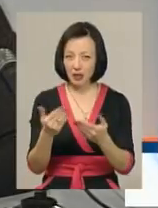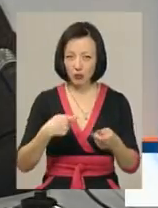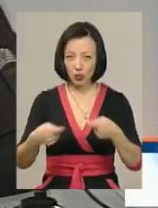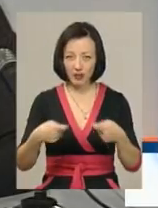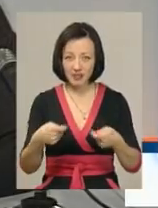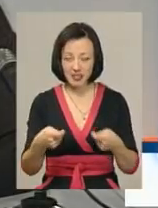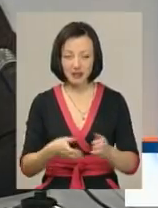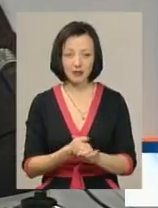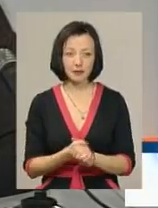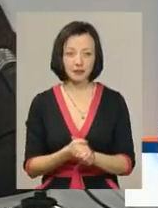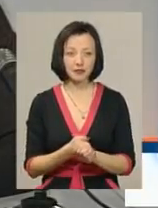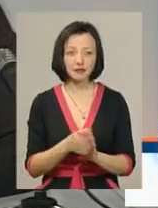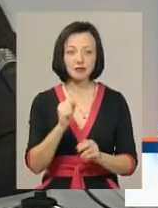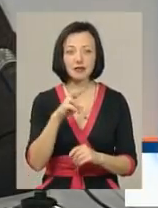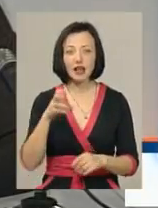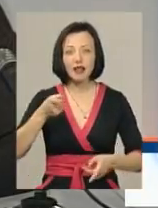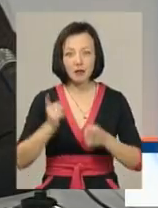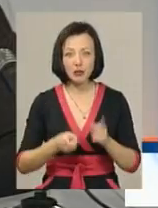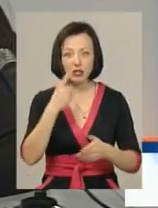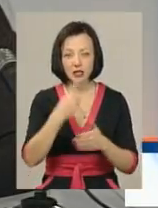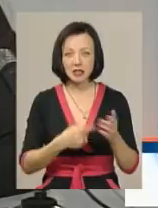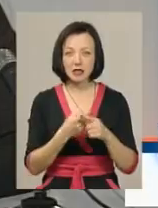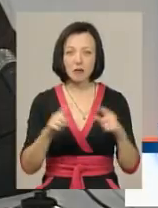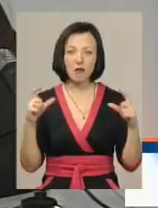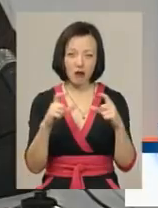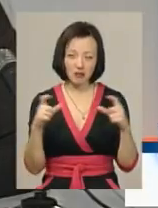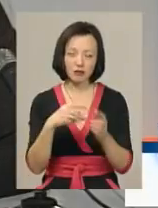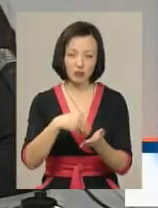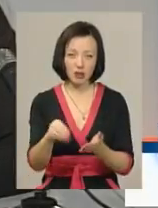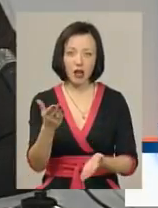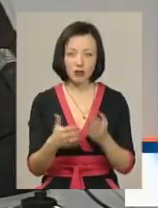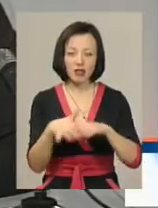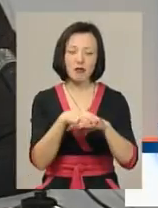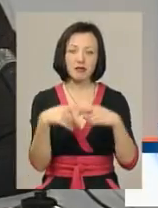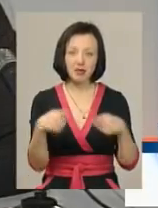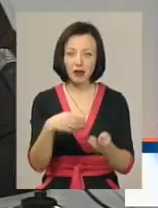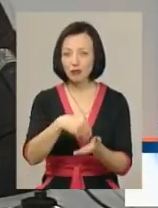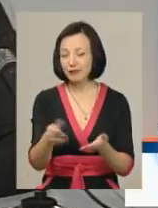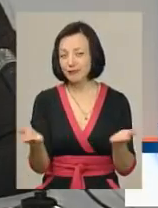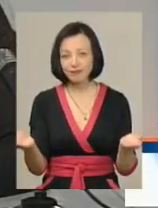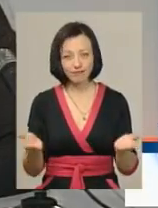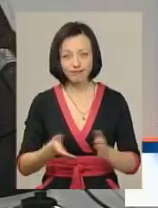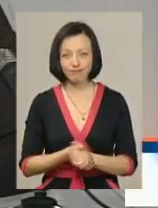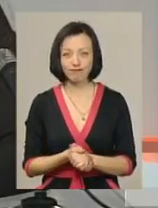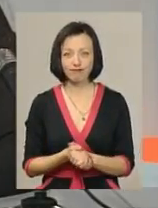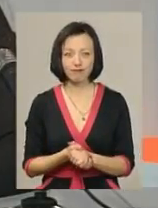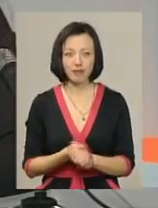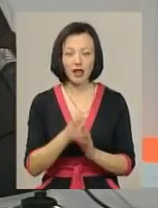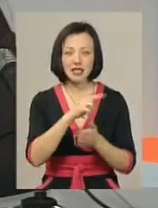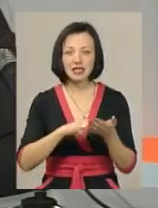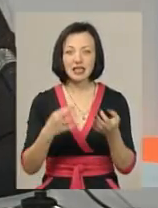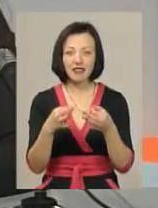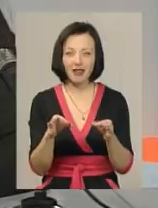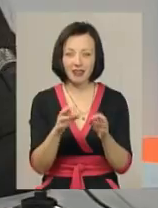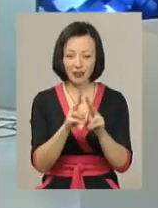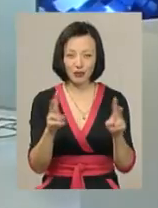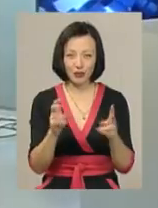це у продавців але найбільш надійно це звичайно в магазинах все-таки тому що якщо ви на базарі це придбаєте то сертифіката вам